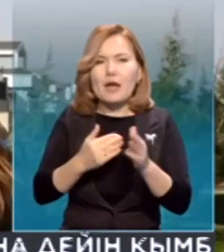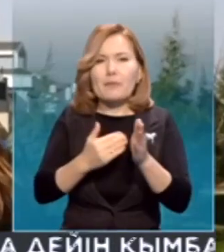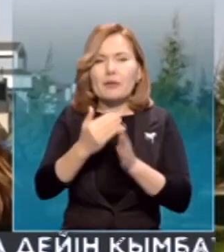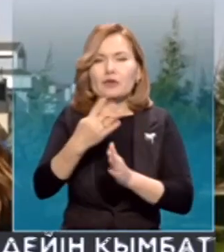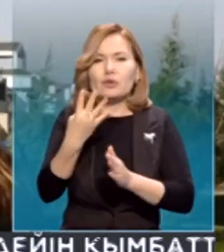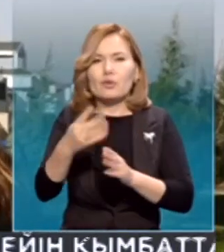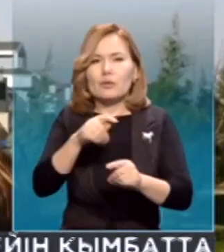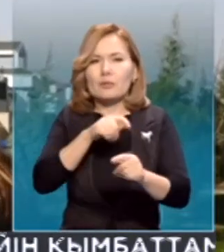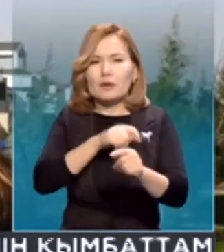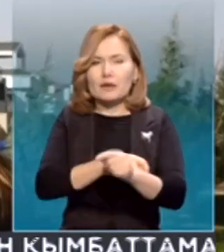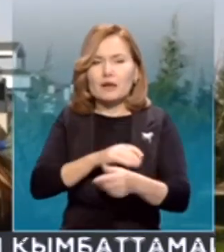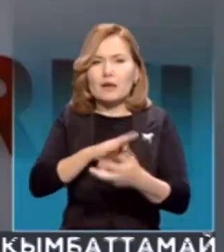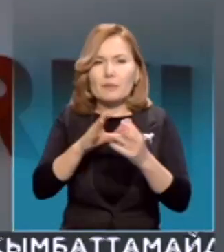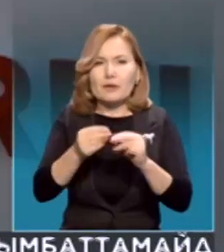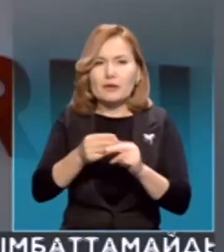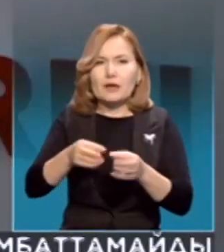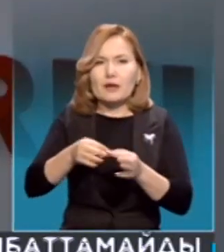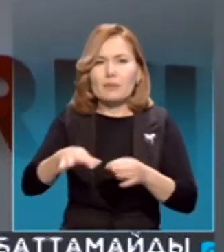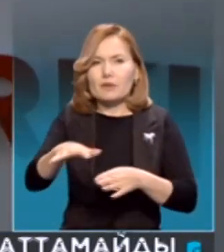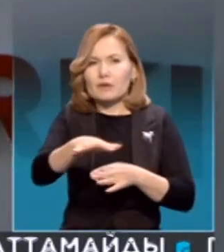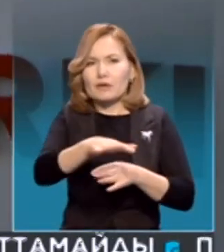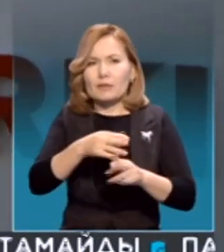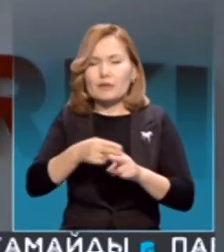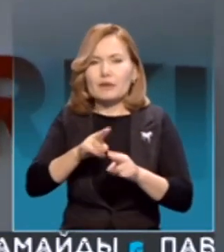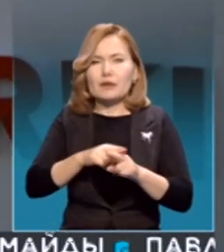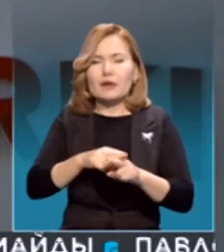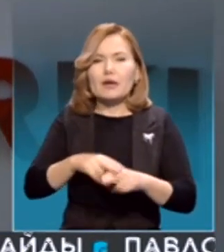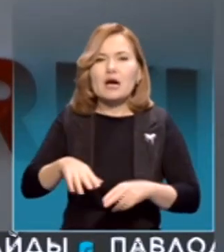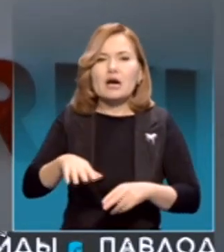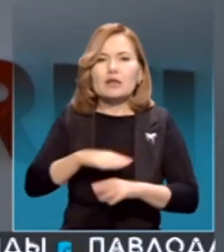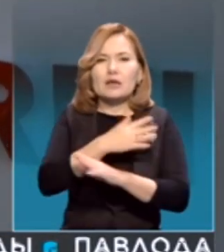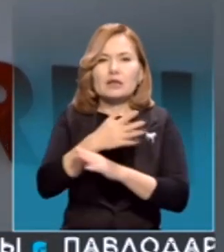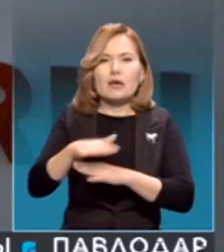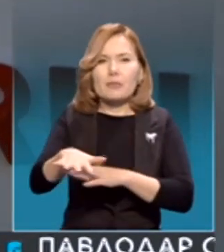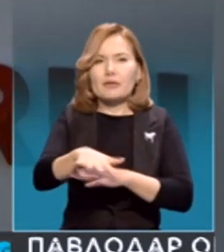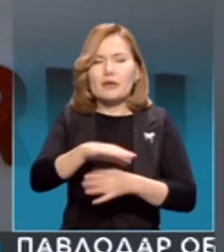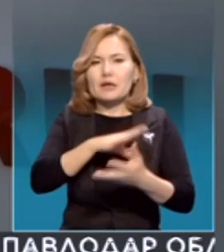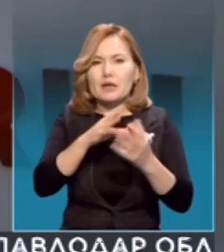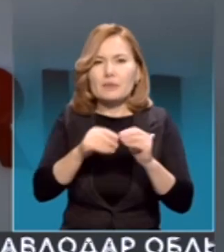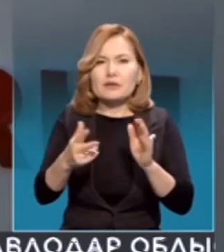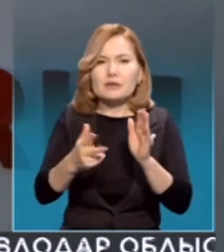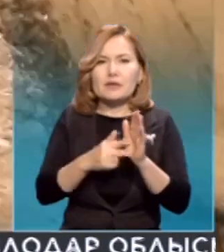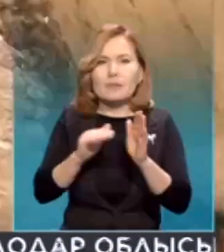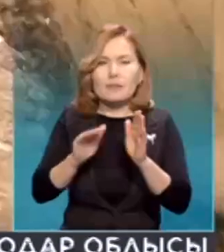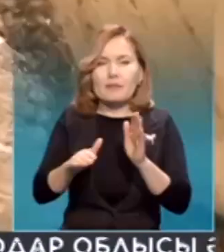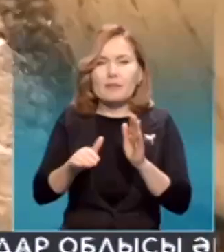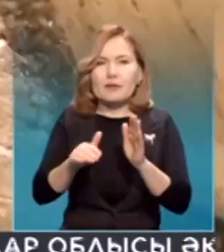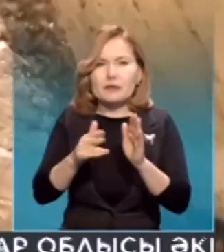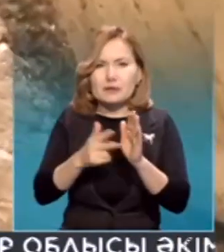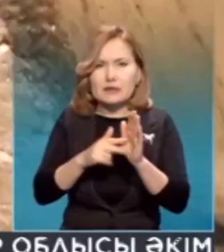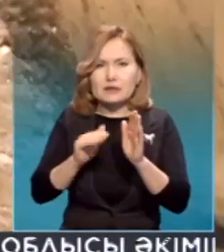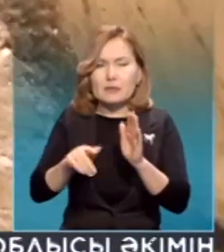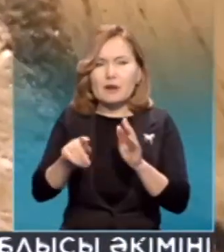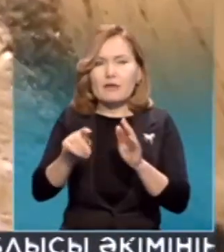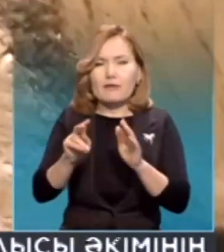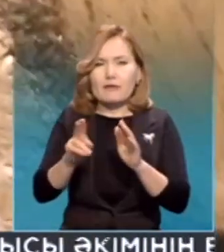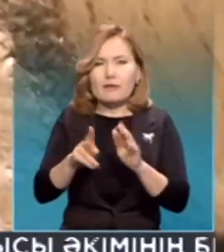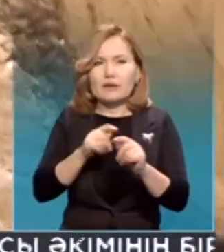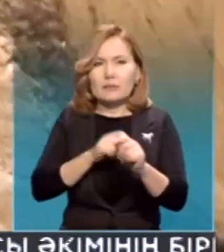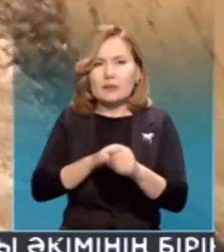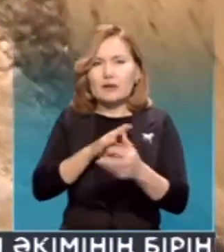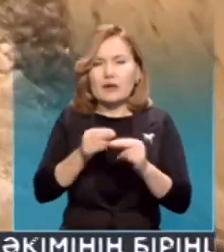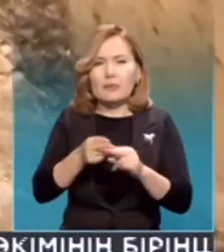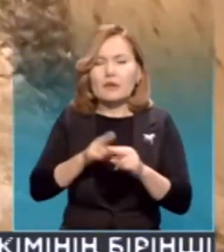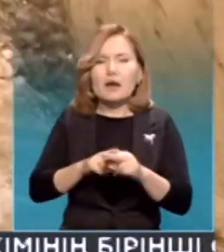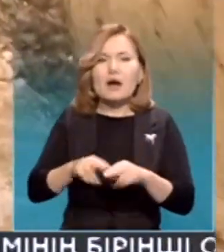биіктігі 4 метр. Ал осы Етемезгут ауданындағы саябақтың жалпы аумағы 8000 шаршы метр. Онда